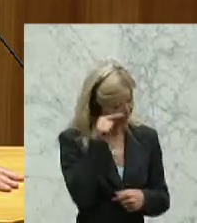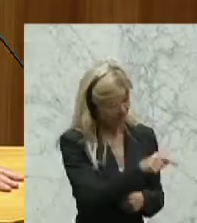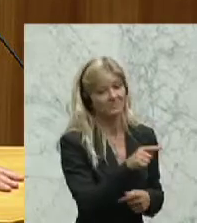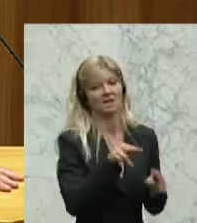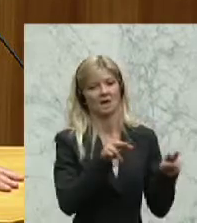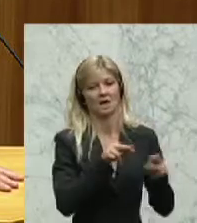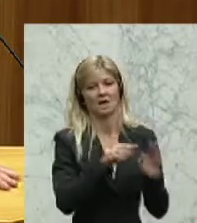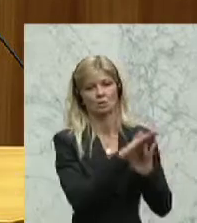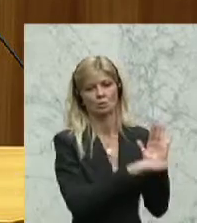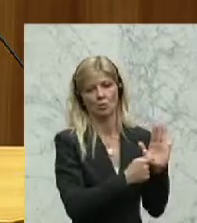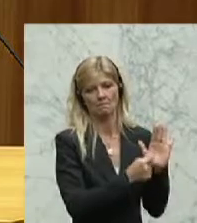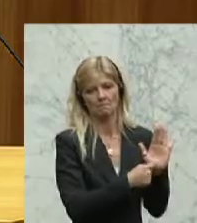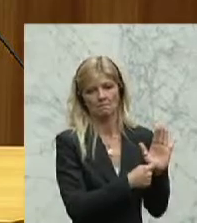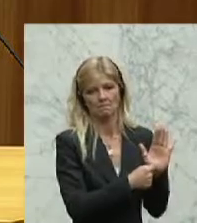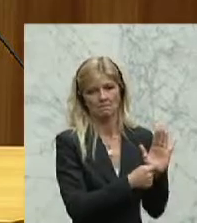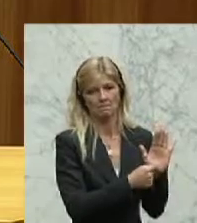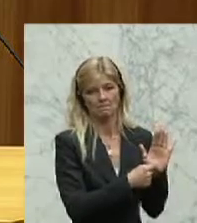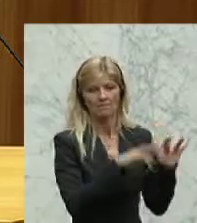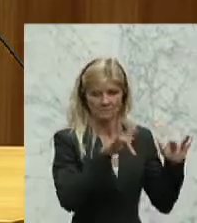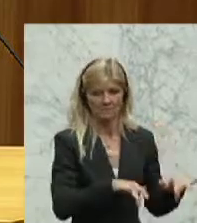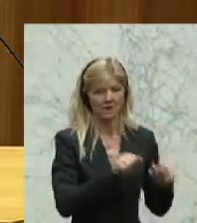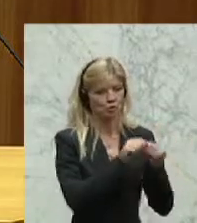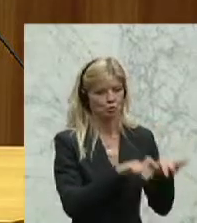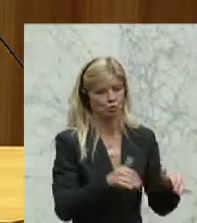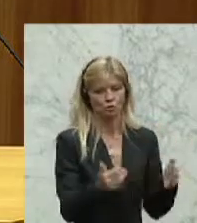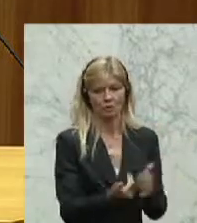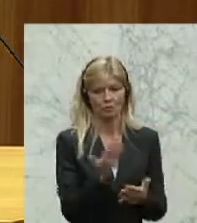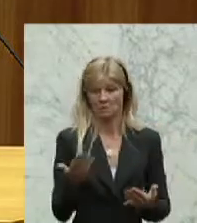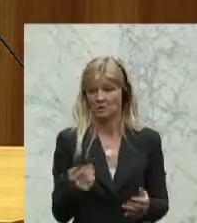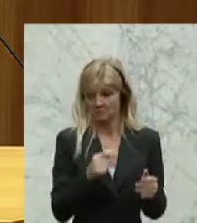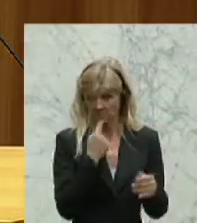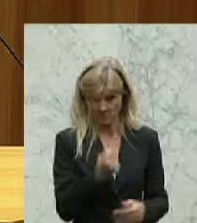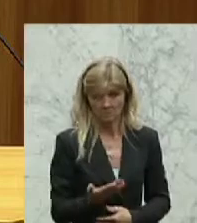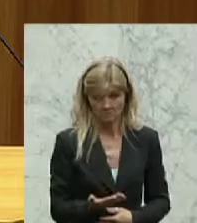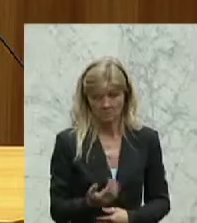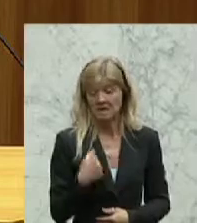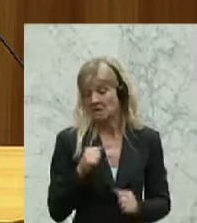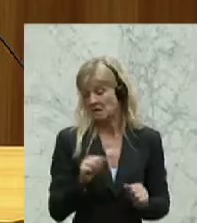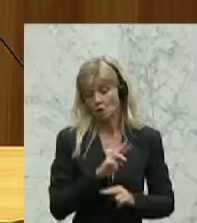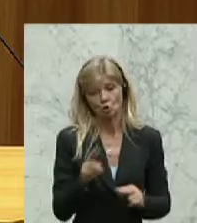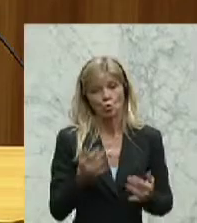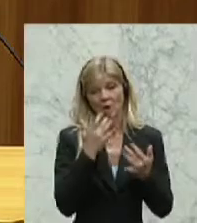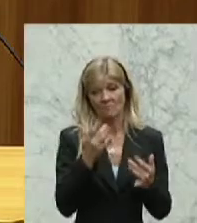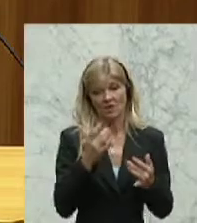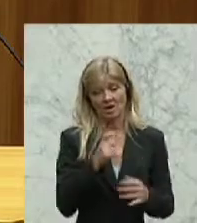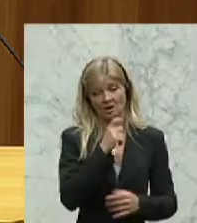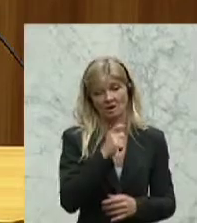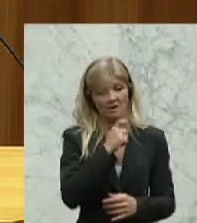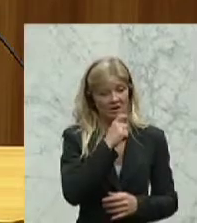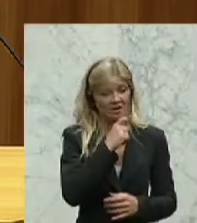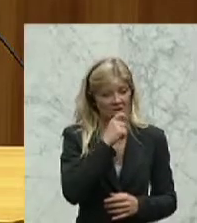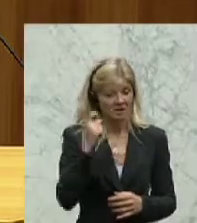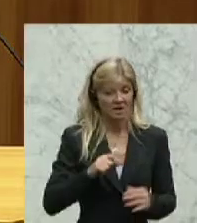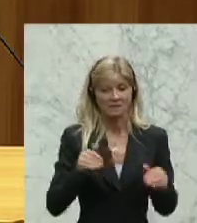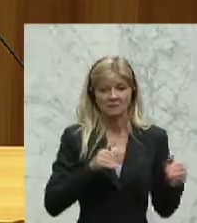hingewiesen ich kann darin empfehlen es hindert die regierung niemand daran in die strukturen einzugehen